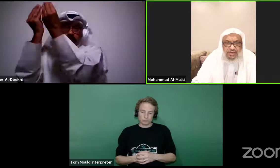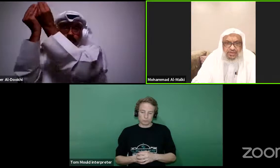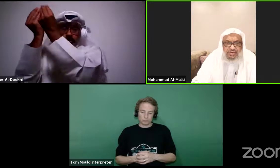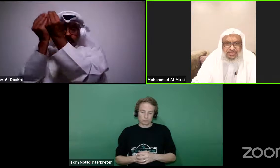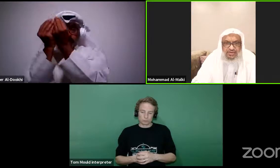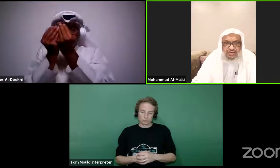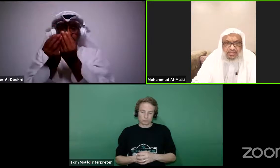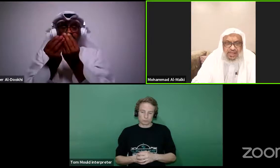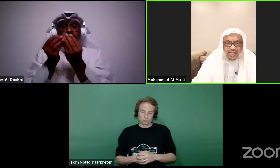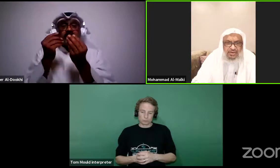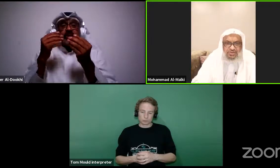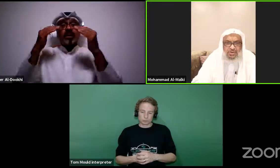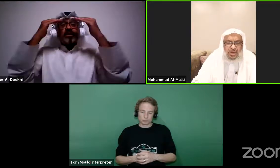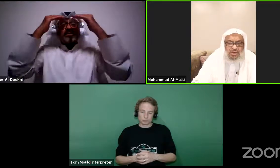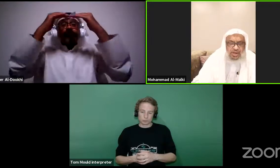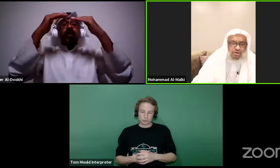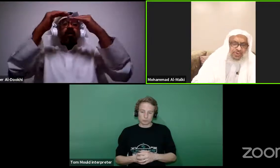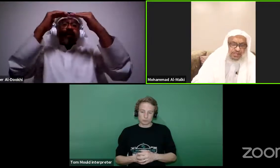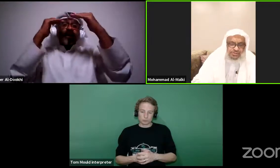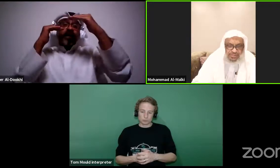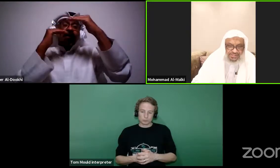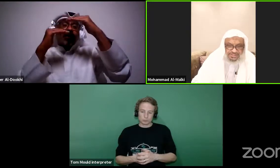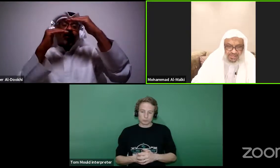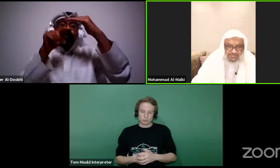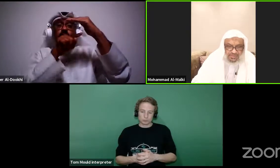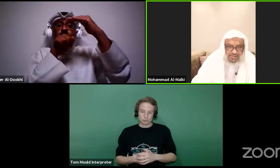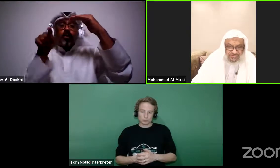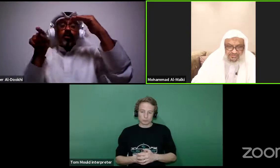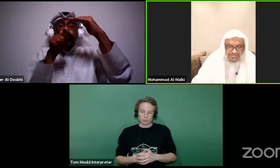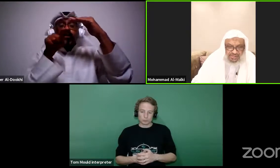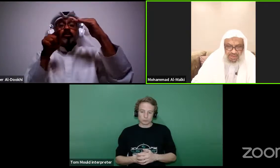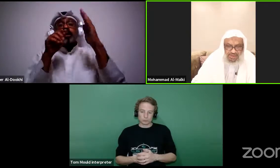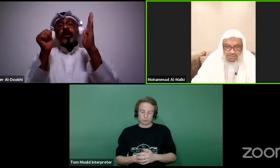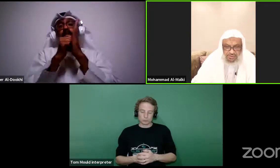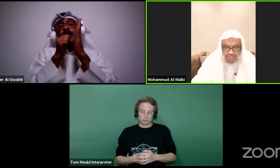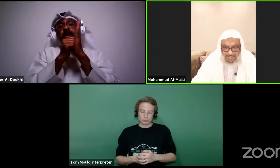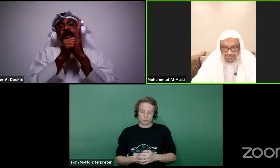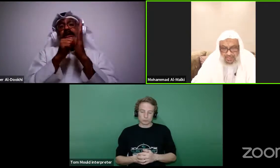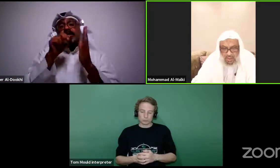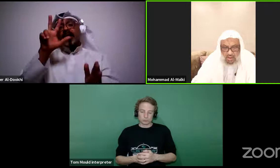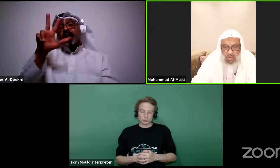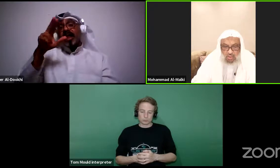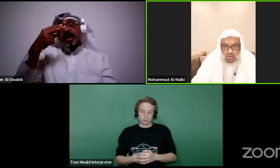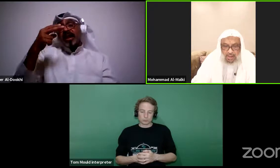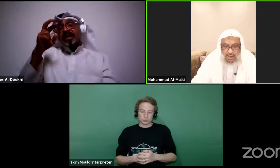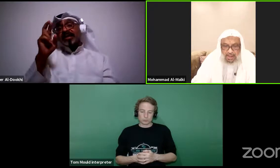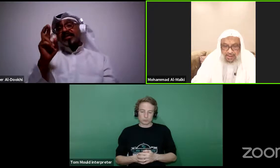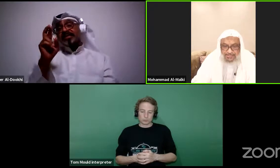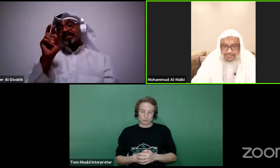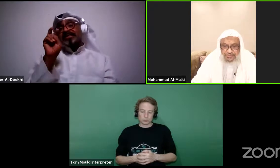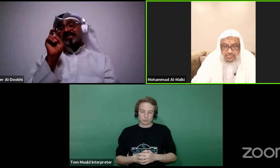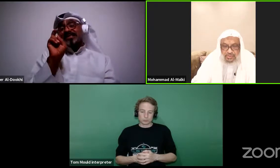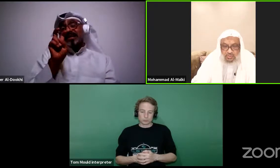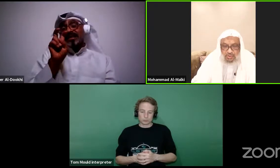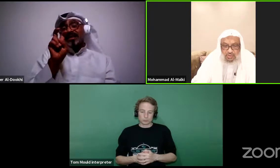الدنيا، مكان يقال له بيت العزة في السماء الدنيا.